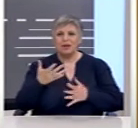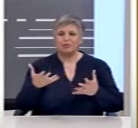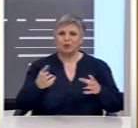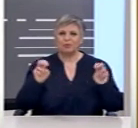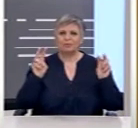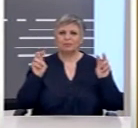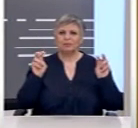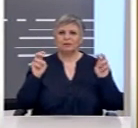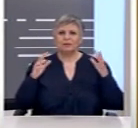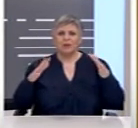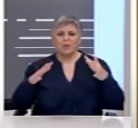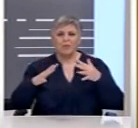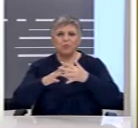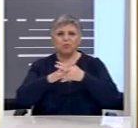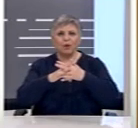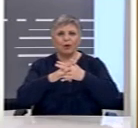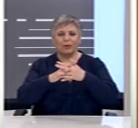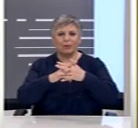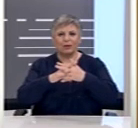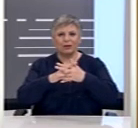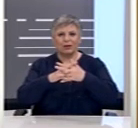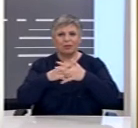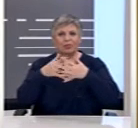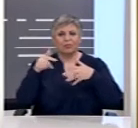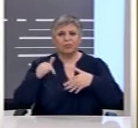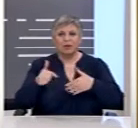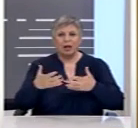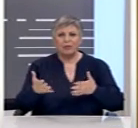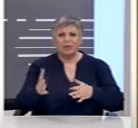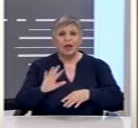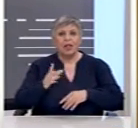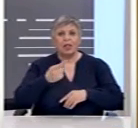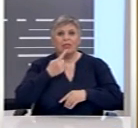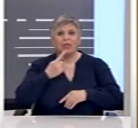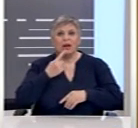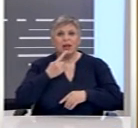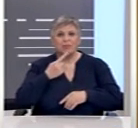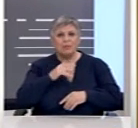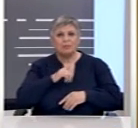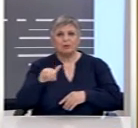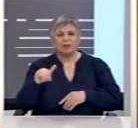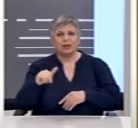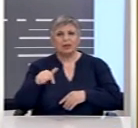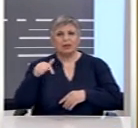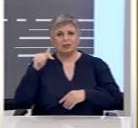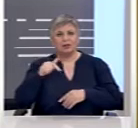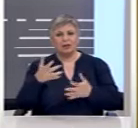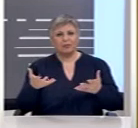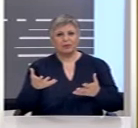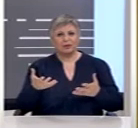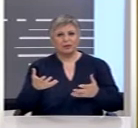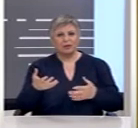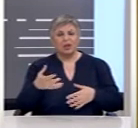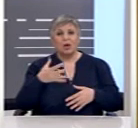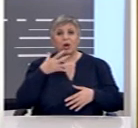Είναι θύματα πολεμικών συγκρούσεων, οι οποίες δεν αναφέρονται πουθενά σαν τέτοιες, διότι δεν υπήρξε